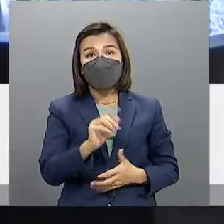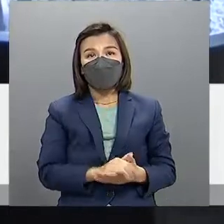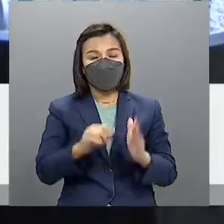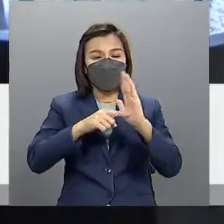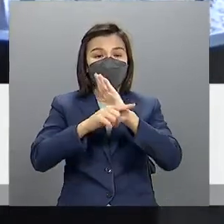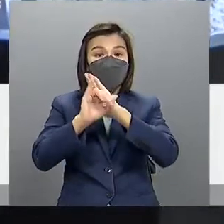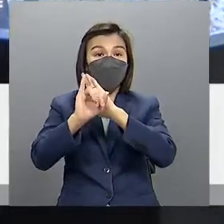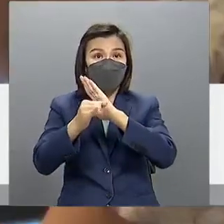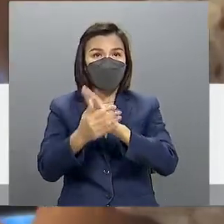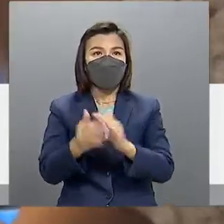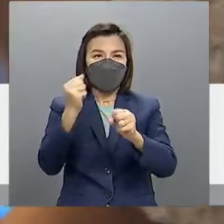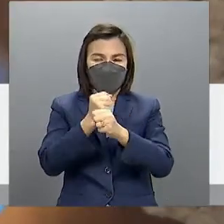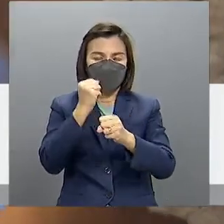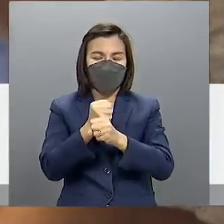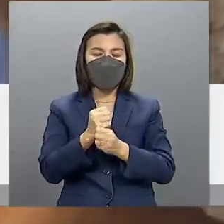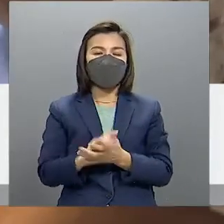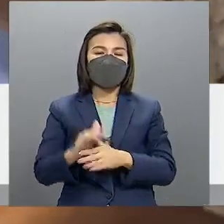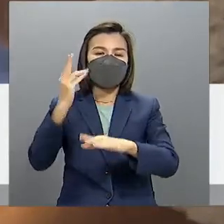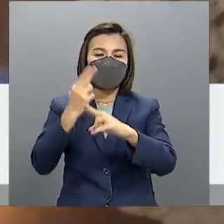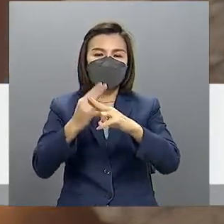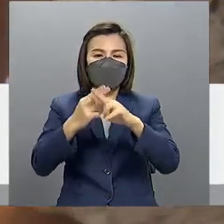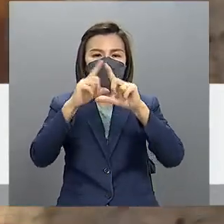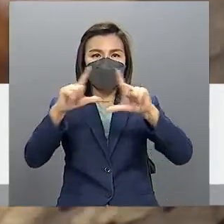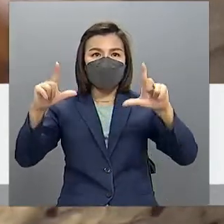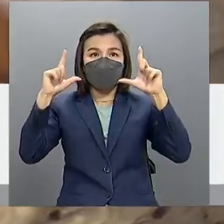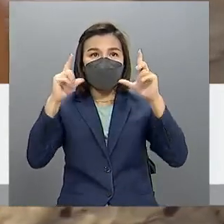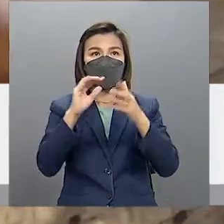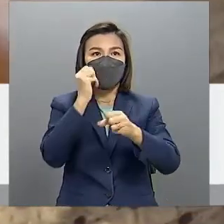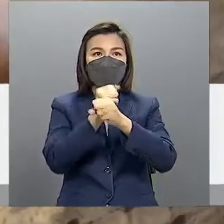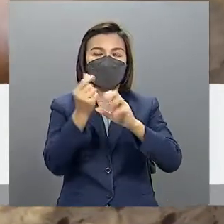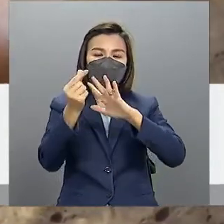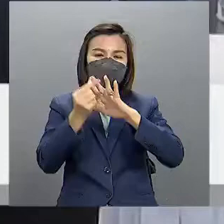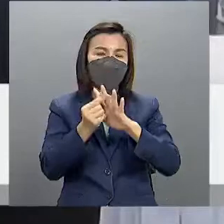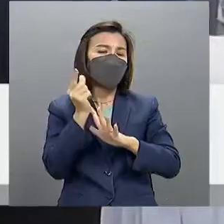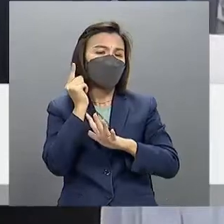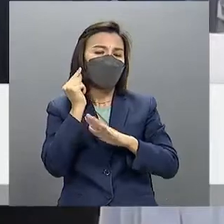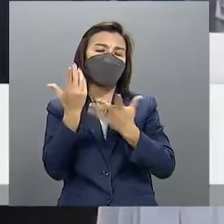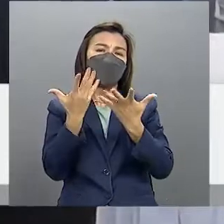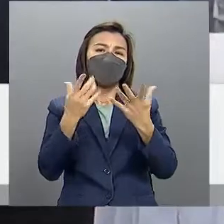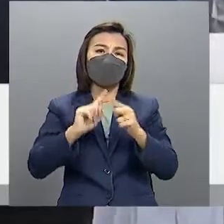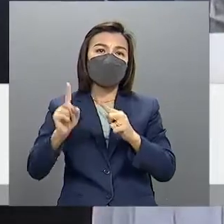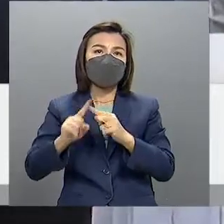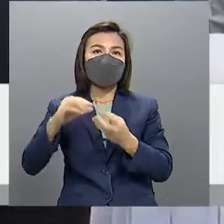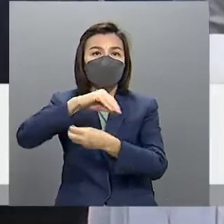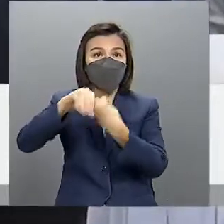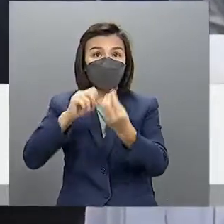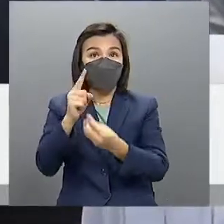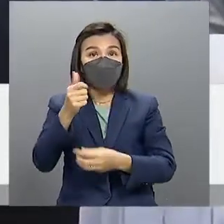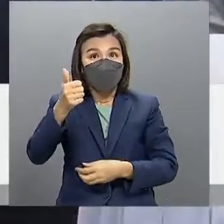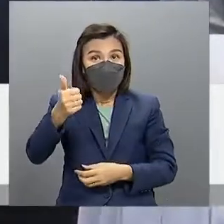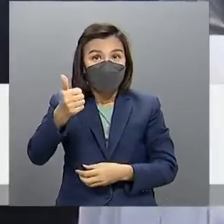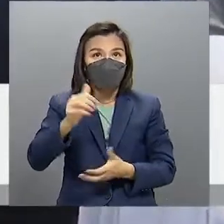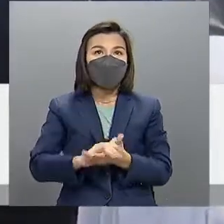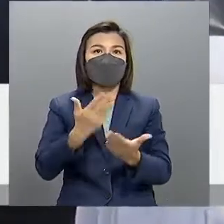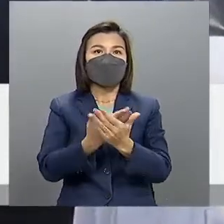กรรมอัญมณีมีเครื่องประดับขนาดใหญ่ที่ผ่านมาอุตสาหกรรมนี้เติบโตต่อเนื่องสร้างมูลค่าให้กับจังหวัด